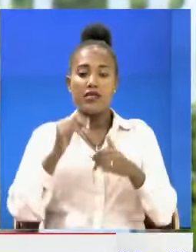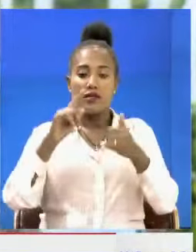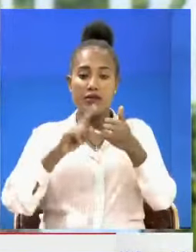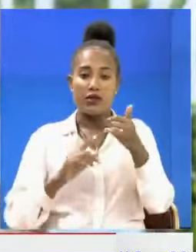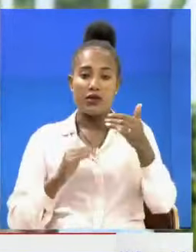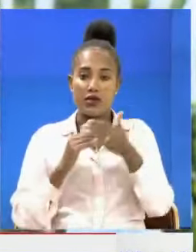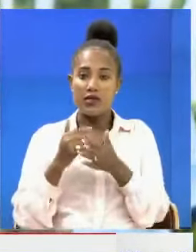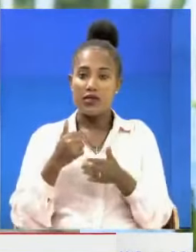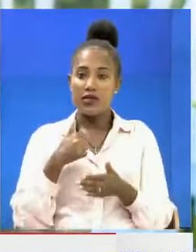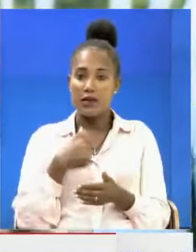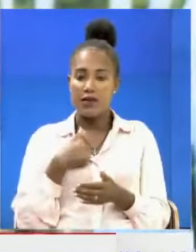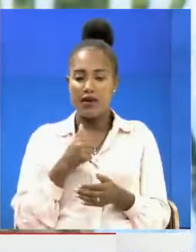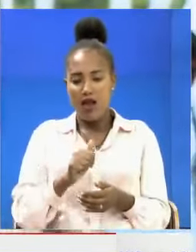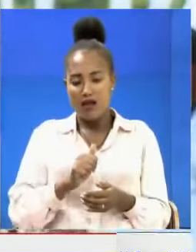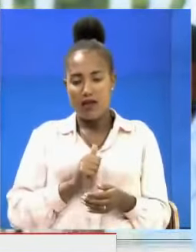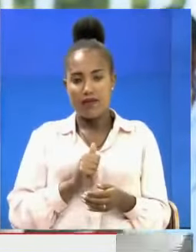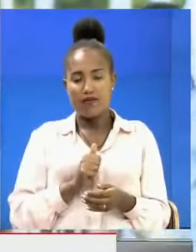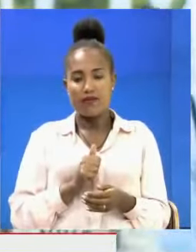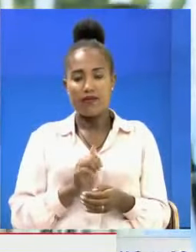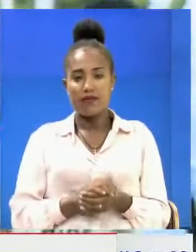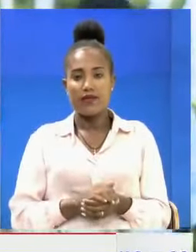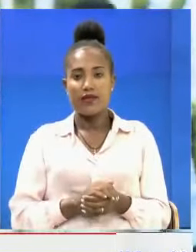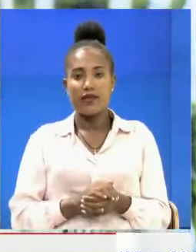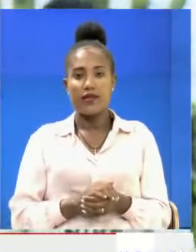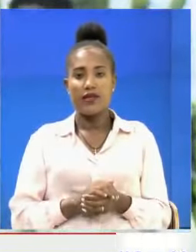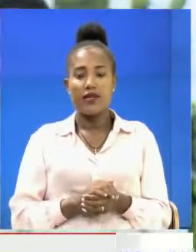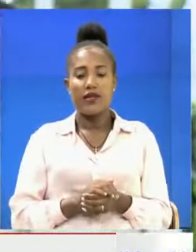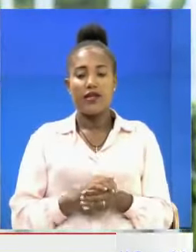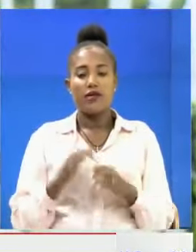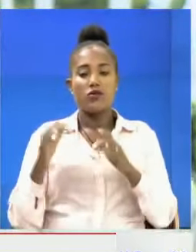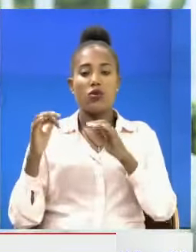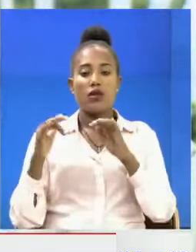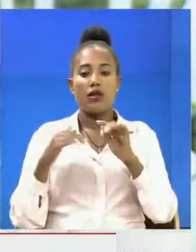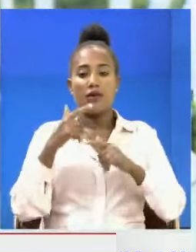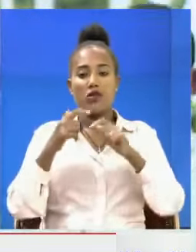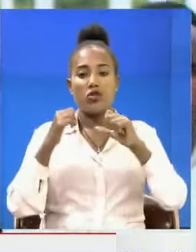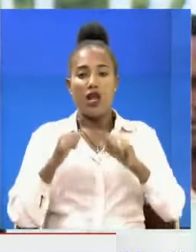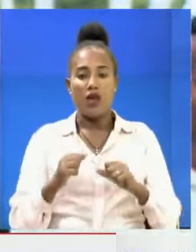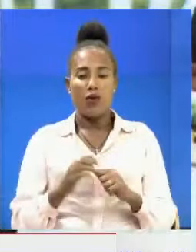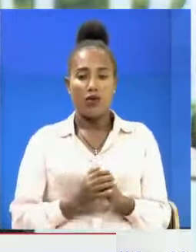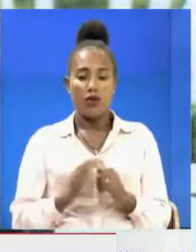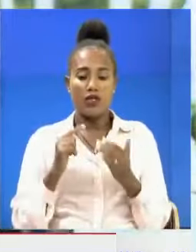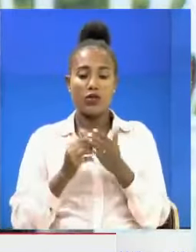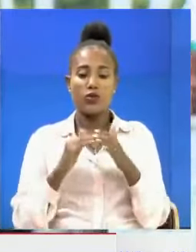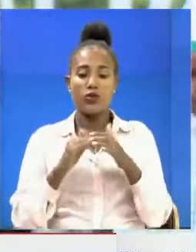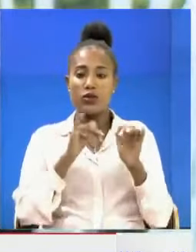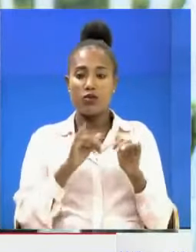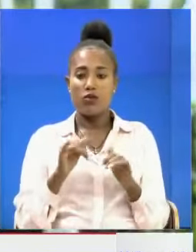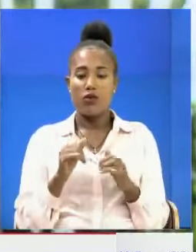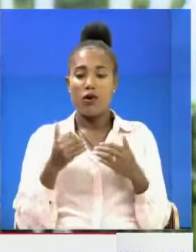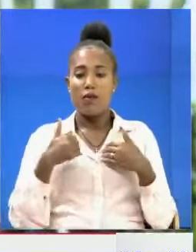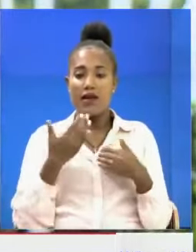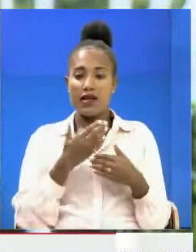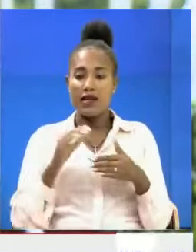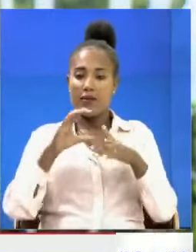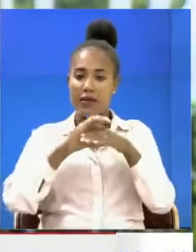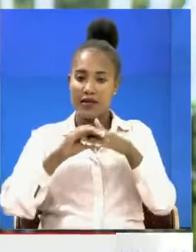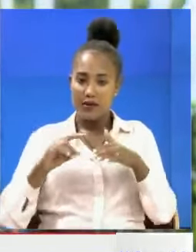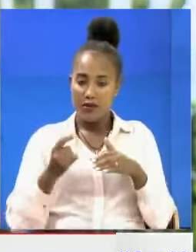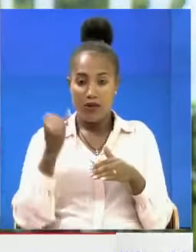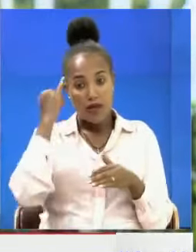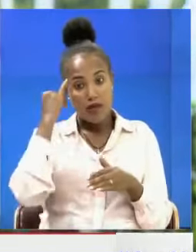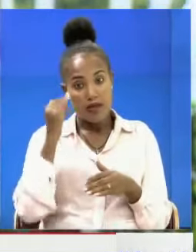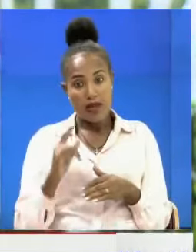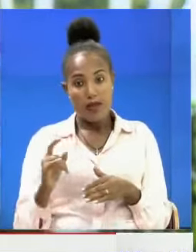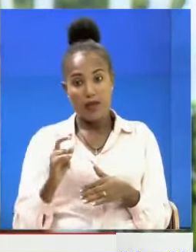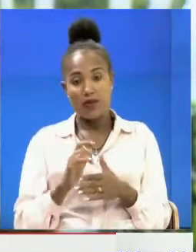ድረስ ይህን ራሴን እስከ መዝመት ድረስም ልደርስ እችላለሁ። ከዛ ውጭ ደግሞ ባለኝ ነገር በገንዘብ የሚሆን በሀሳብ